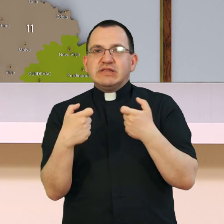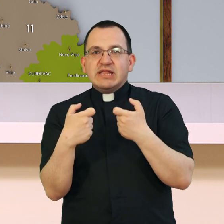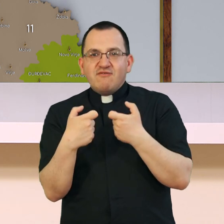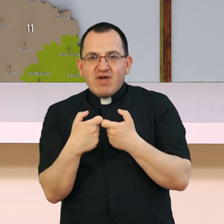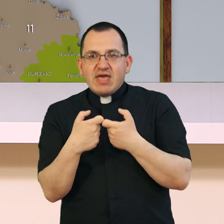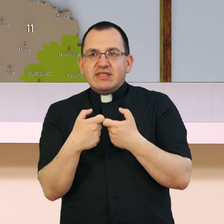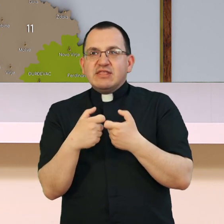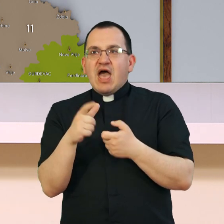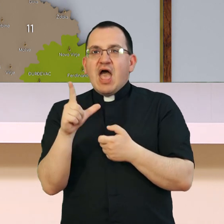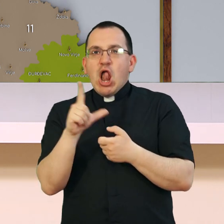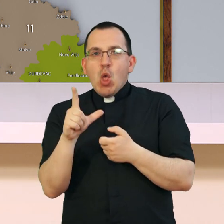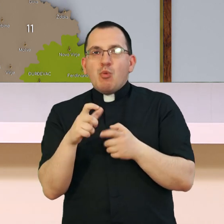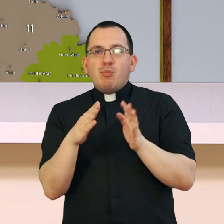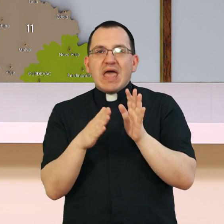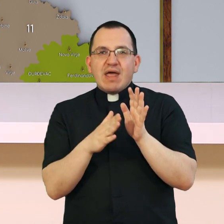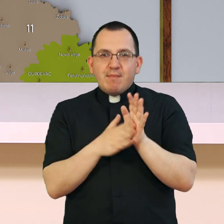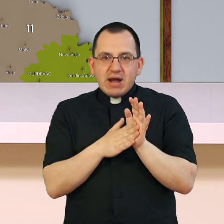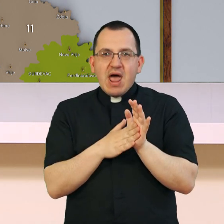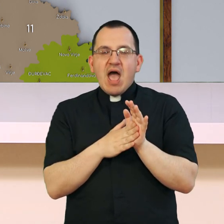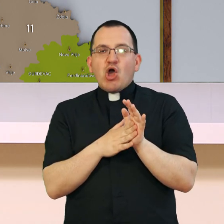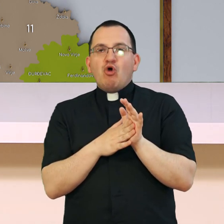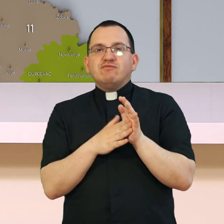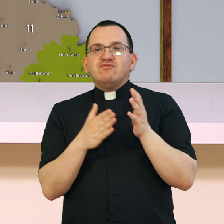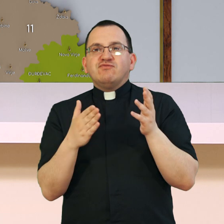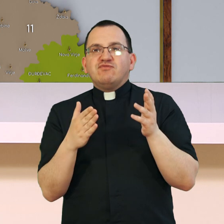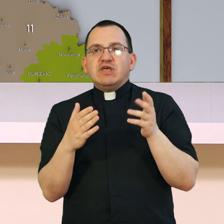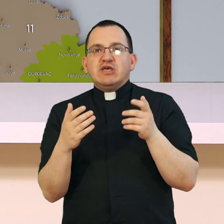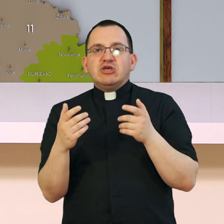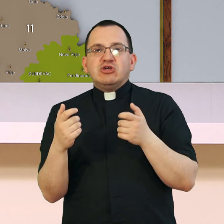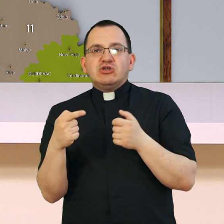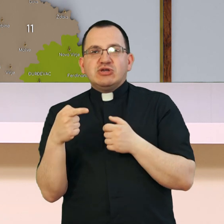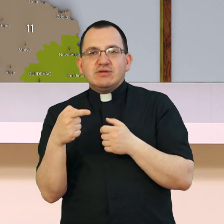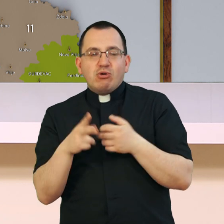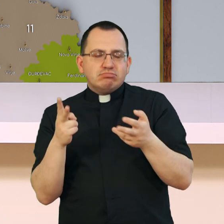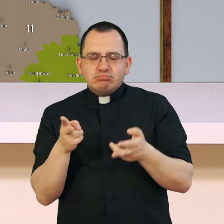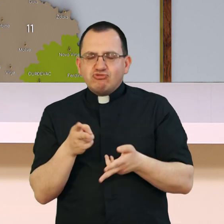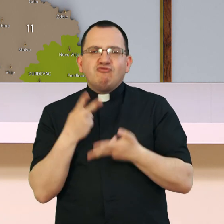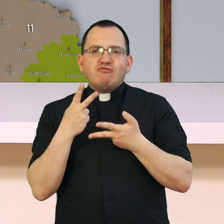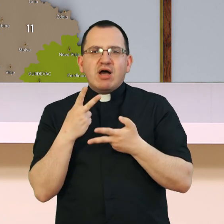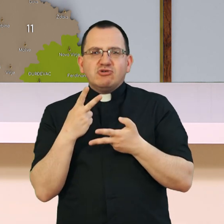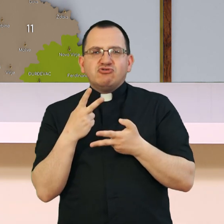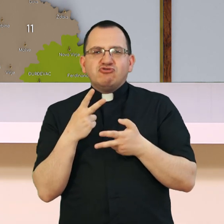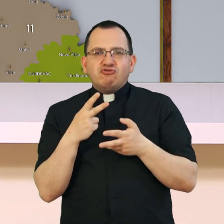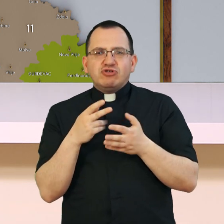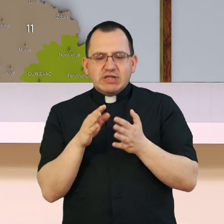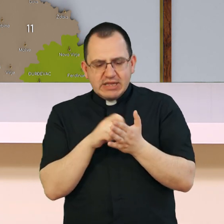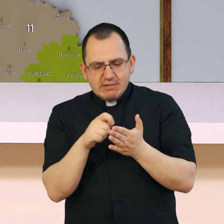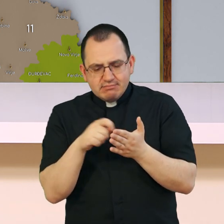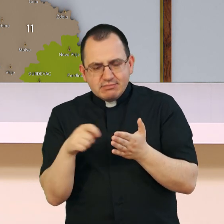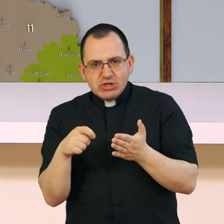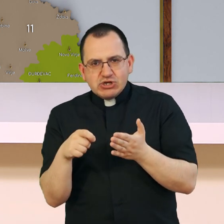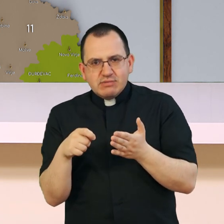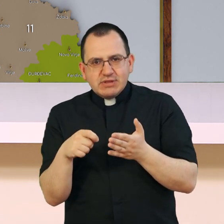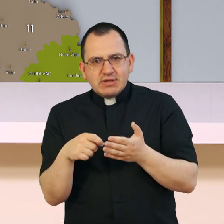Marakovića, istaknutog hrvatskog književnog, kazališnog i filmskog kritičara i povjesničara, doznajte u